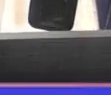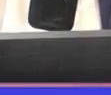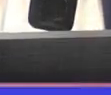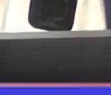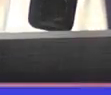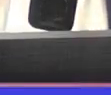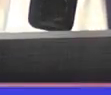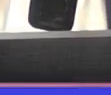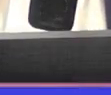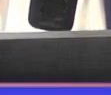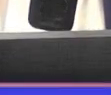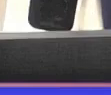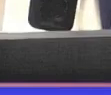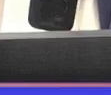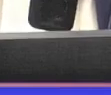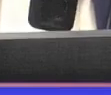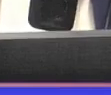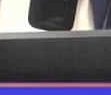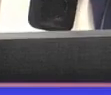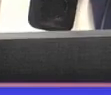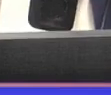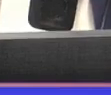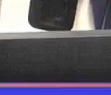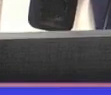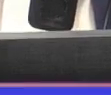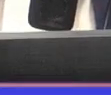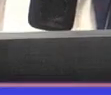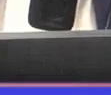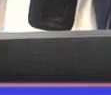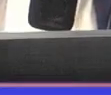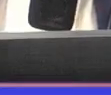ทางเกษตรในระยะนี้ด้วยนะคะอ่าก็ประกาศวันนี้9ธันวาคมค่ะ